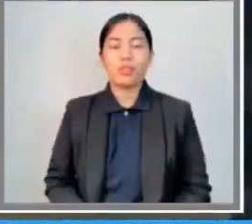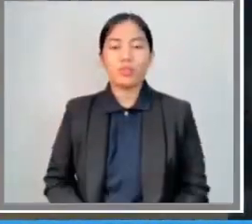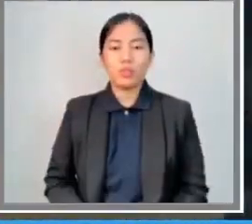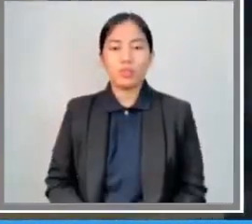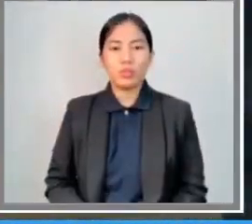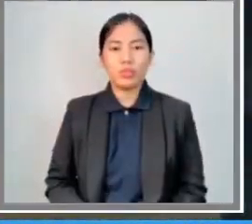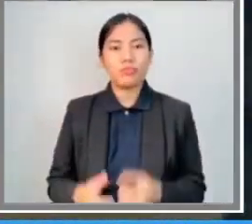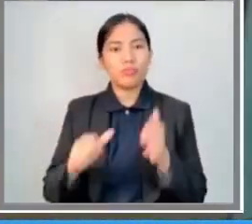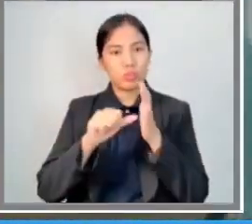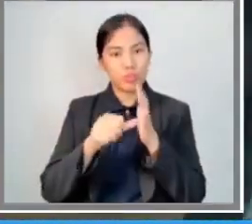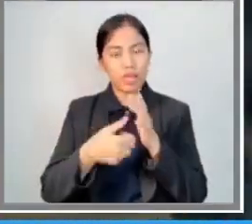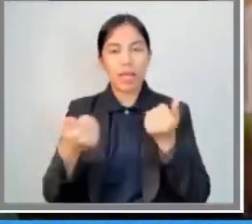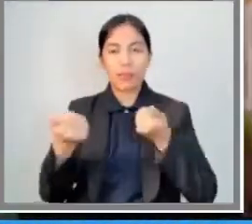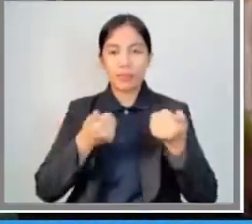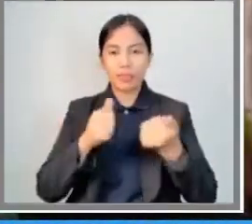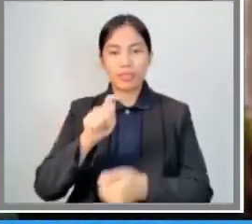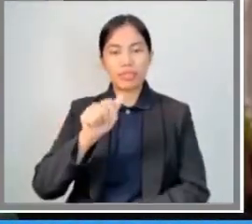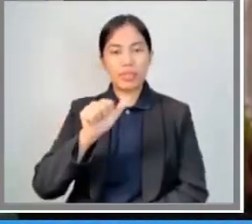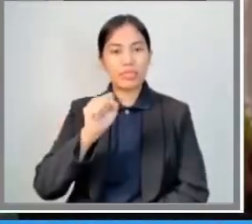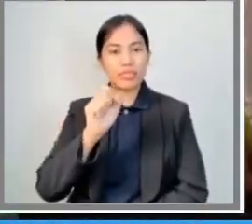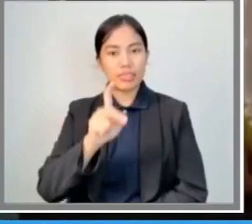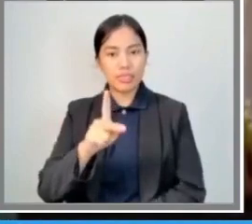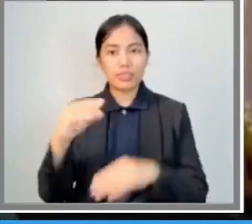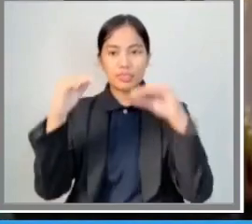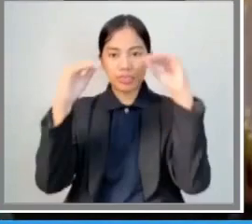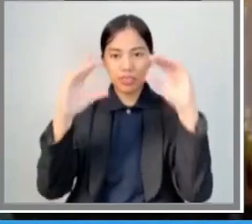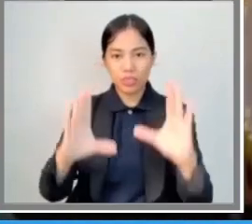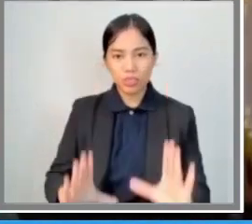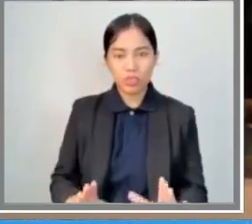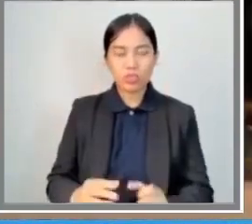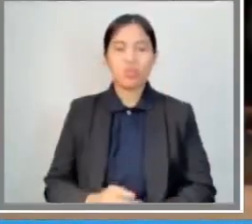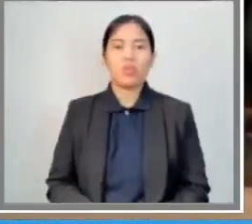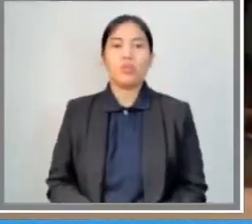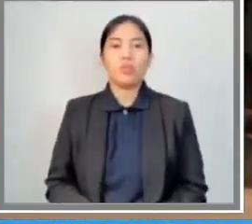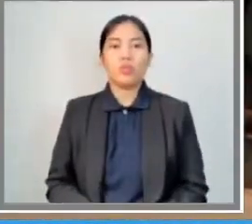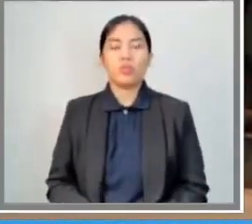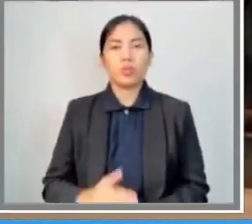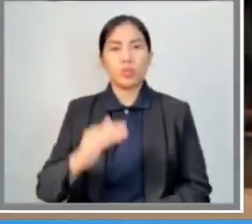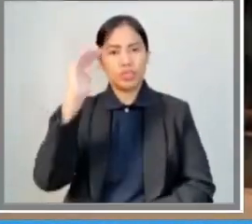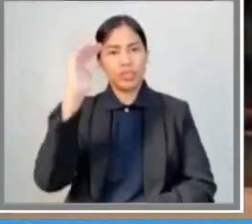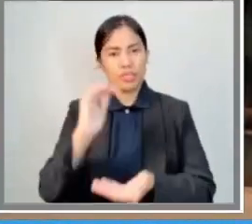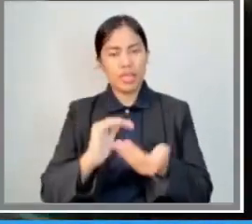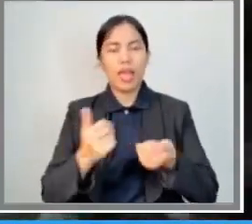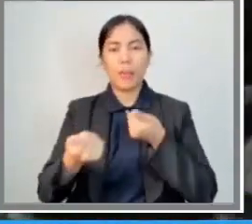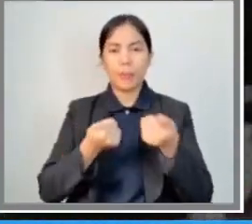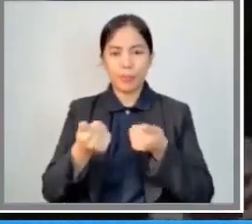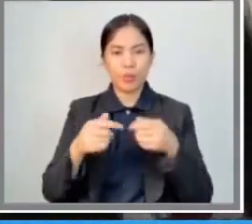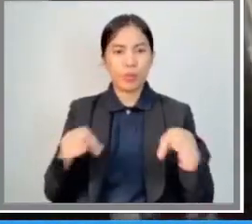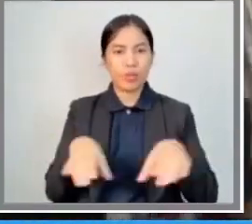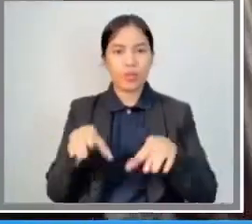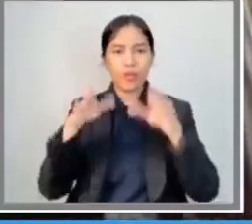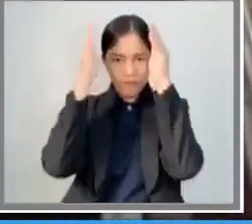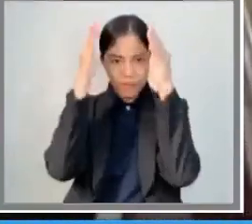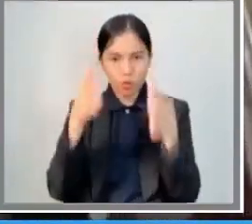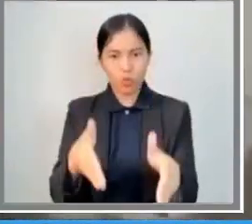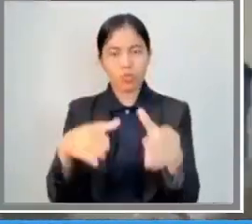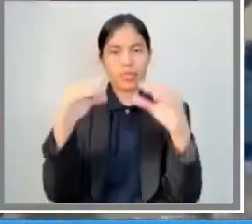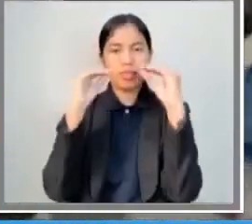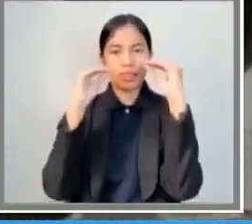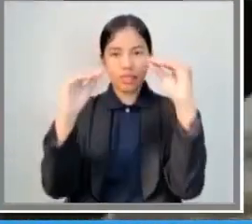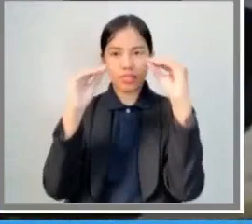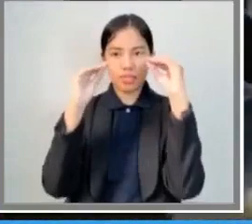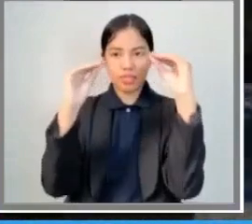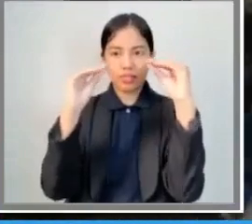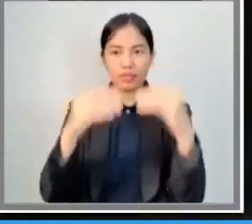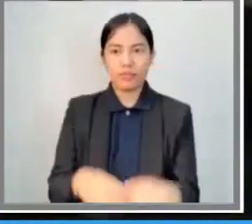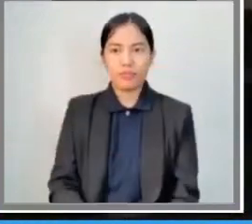administrative task ng mga guro at mababawasan ito para makapag-focus lang sila sa pagtuturo sa mga bata. Ayon din kay